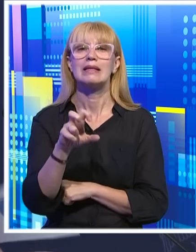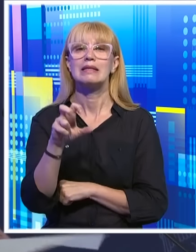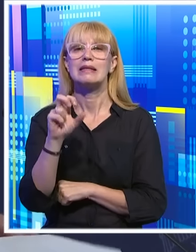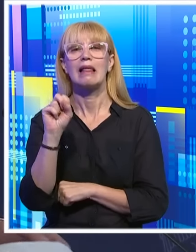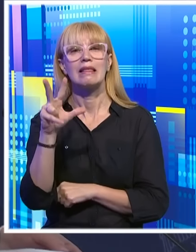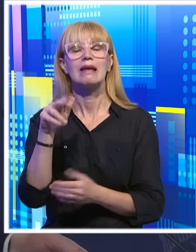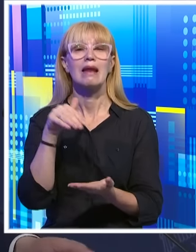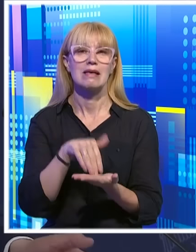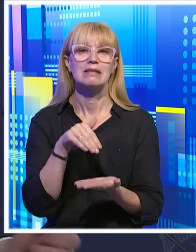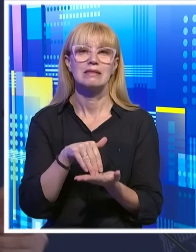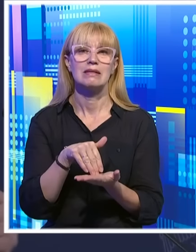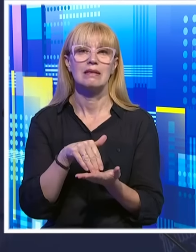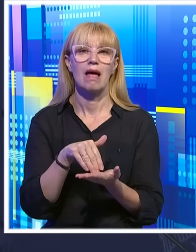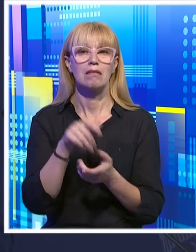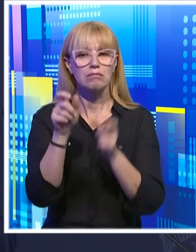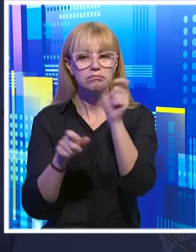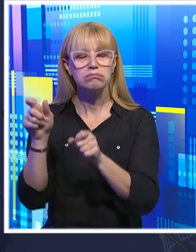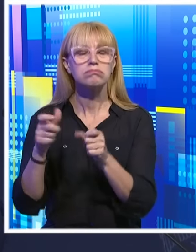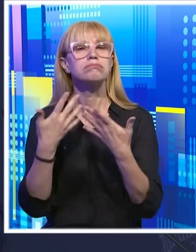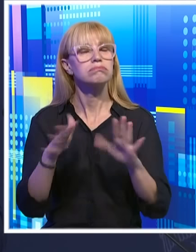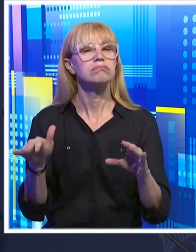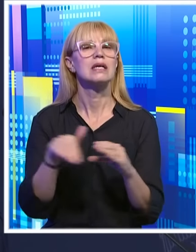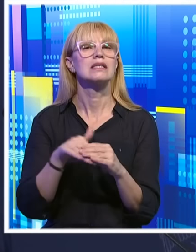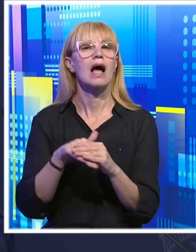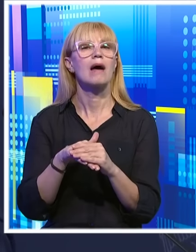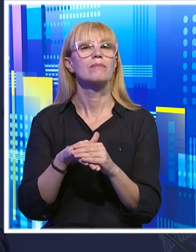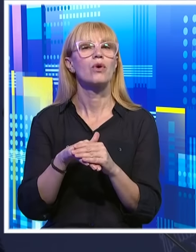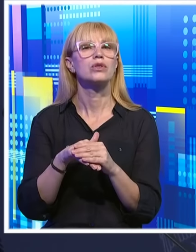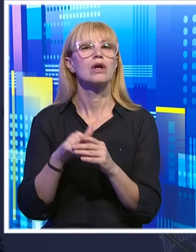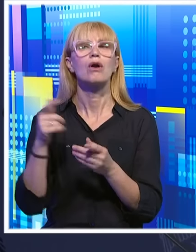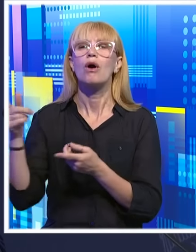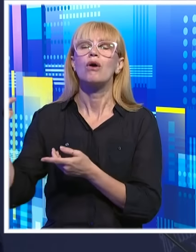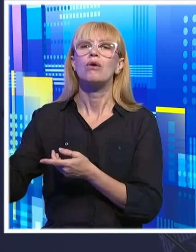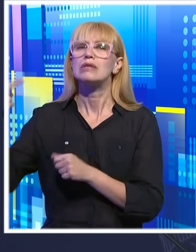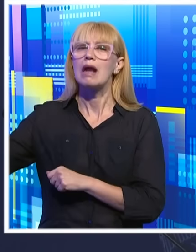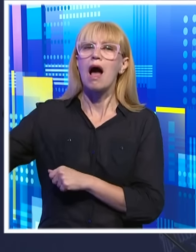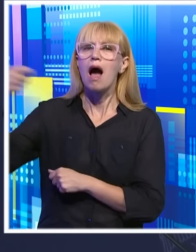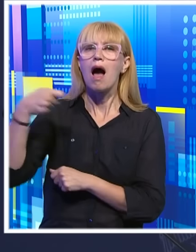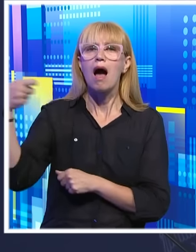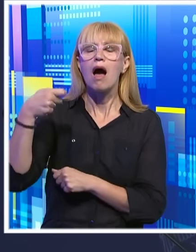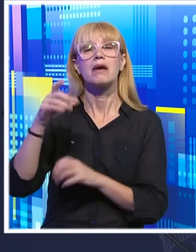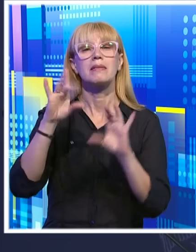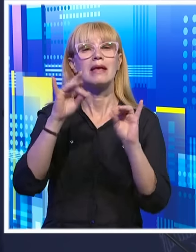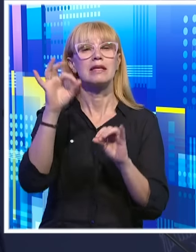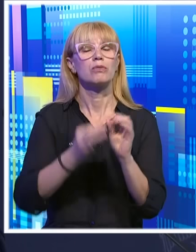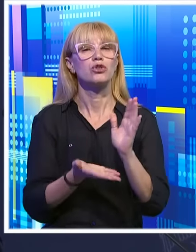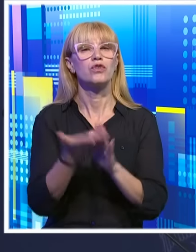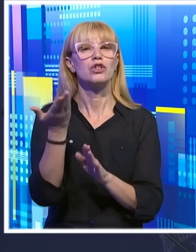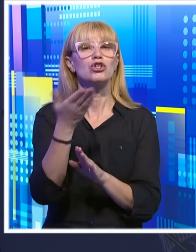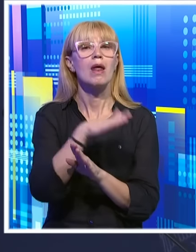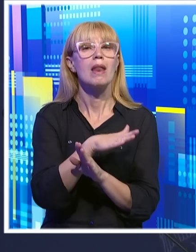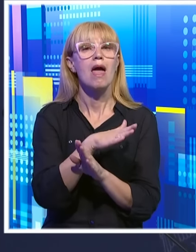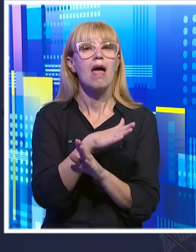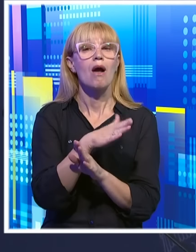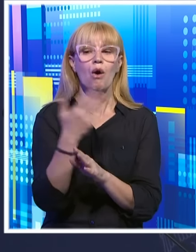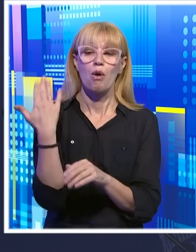2.313.000 zaposlenih. Priliv stranih direktnih investicija nam je za 10% veći u odnosu na isti period prethodne godine,